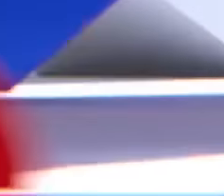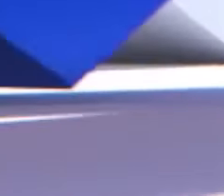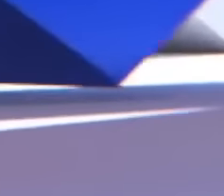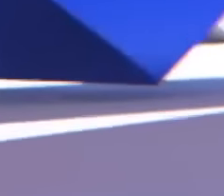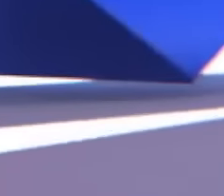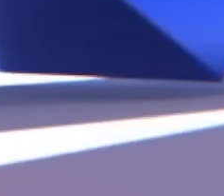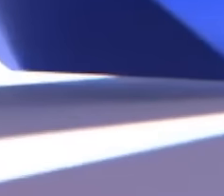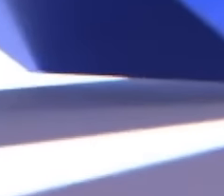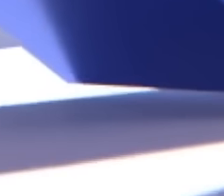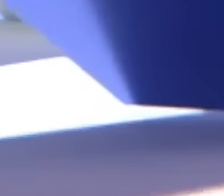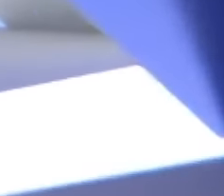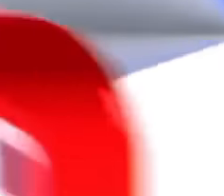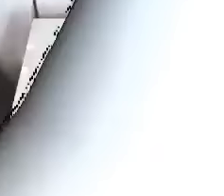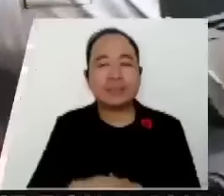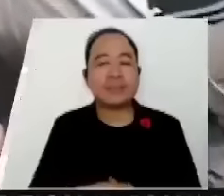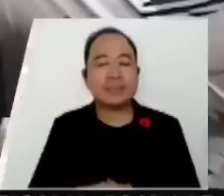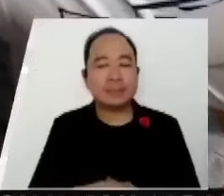Mav Gonzalez.